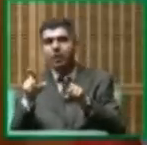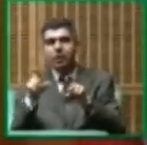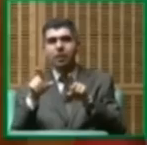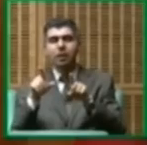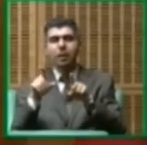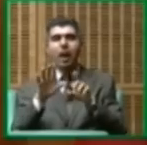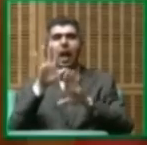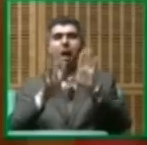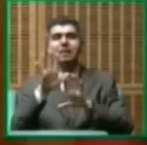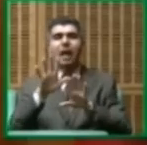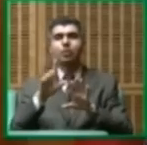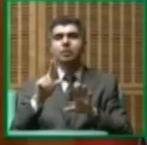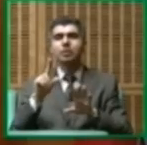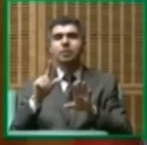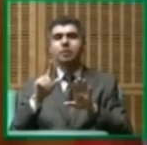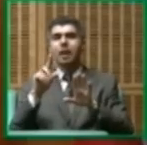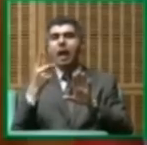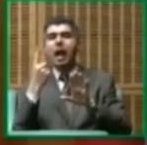من 15 يناير 2014 إلى